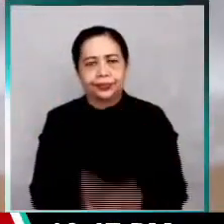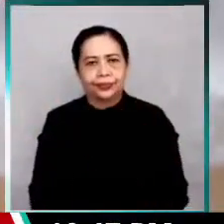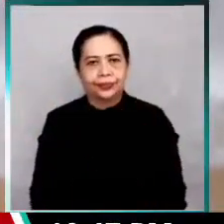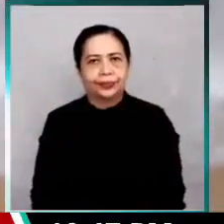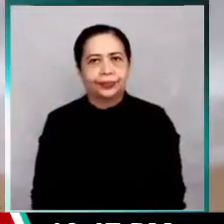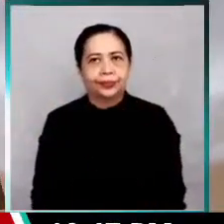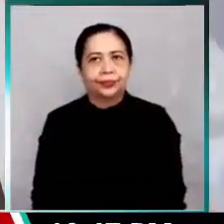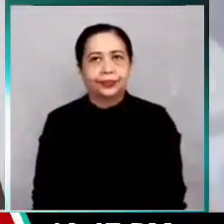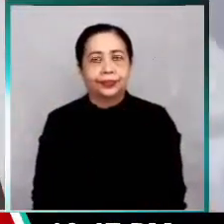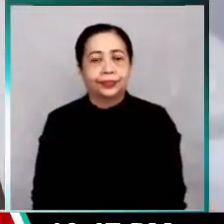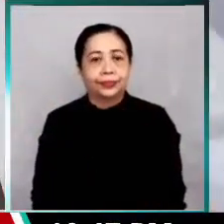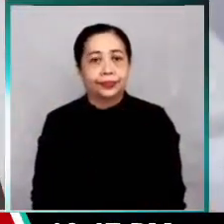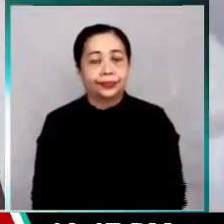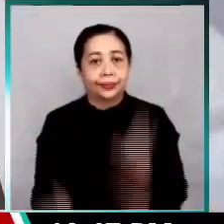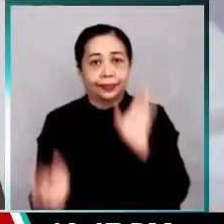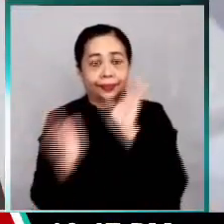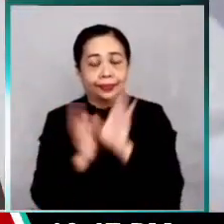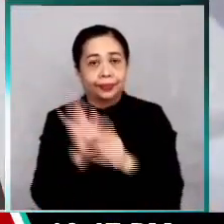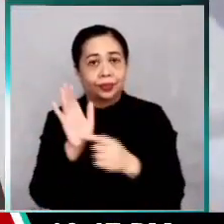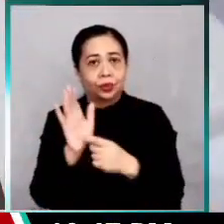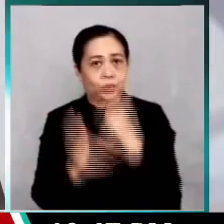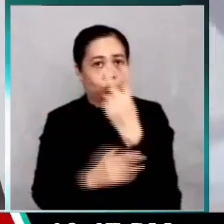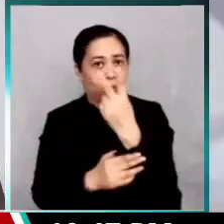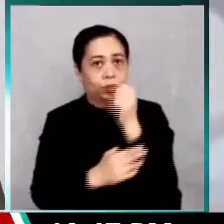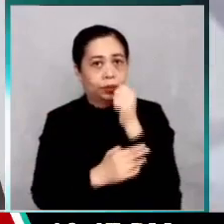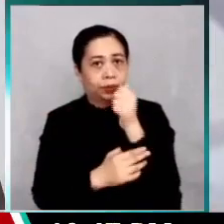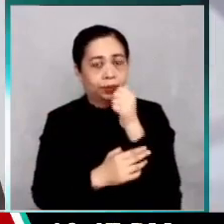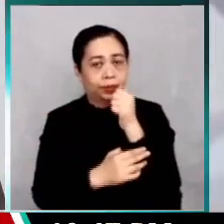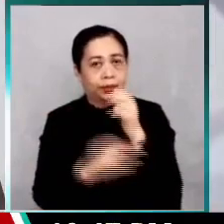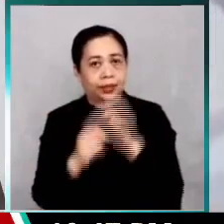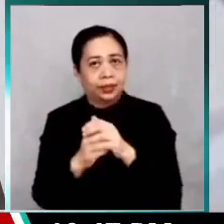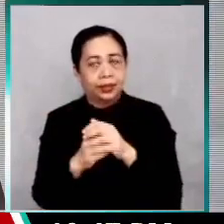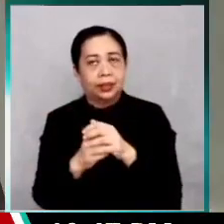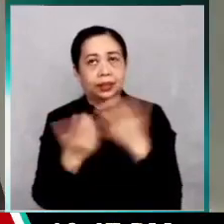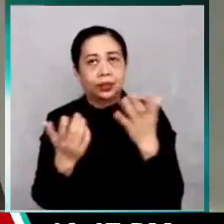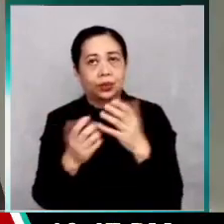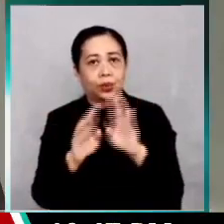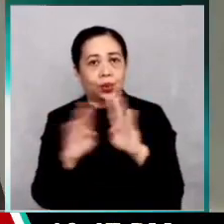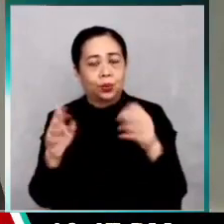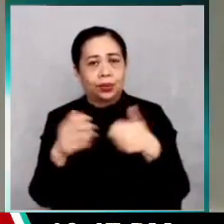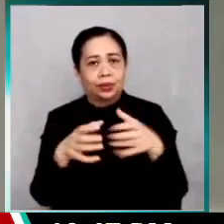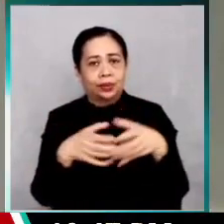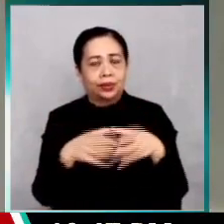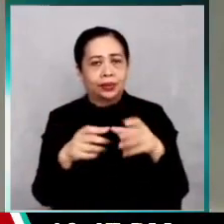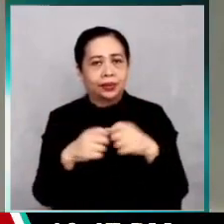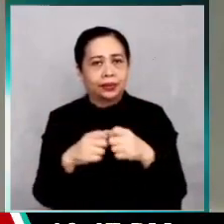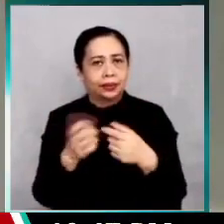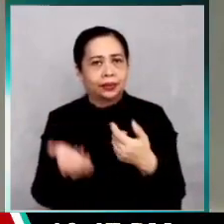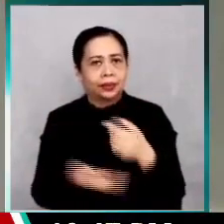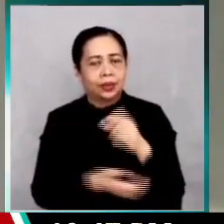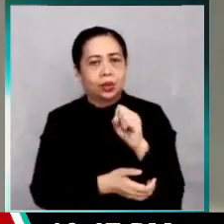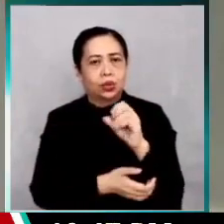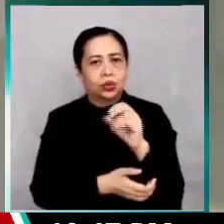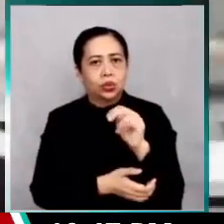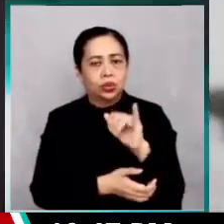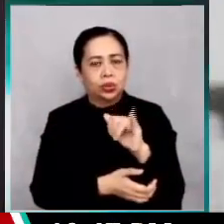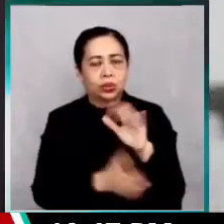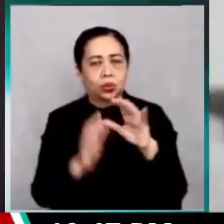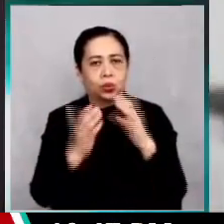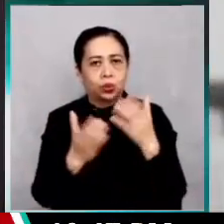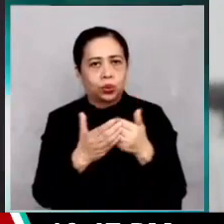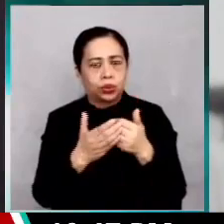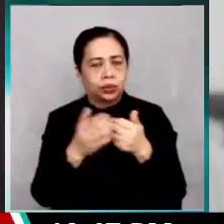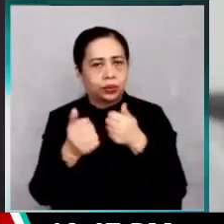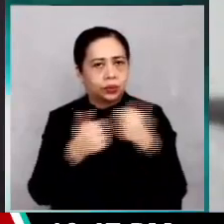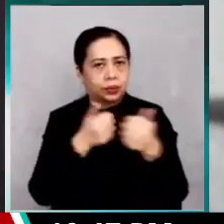Ang larawang ito ng dalawang babae nanalo sa Creative Open category ng prestihiyosong Sony World Photography Competition.